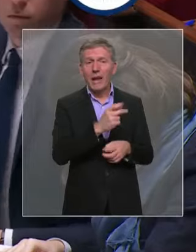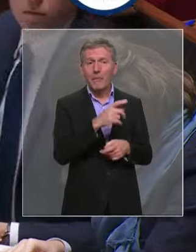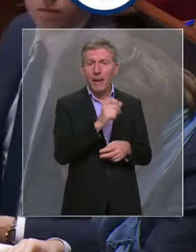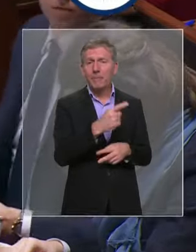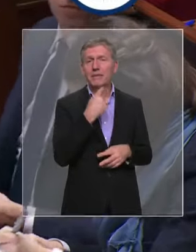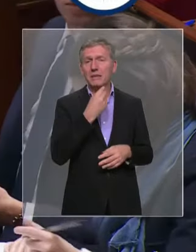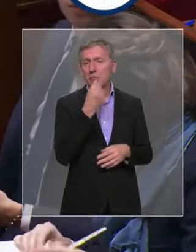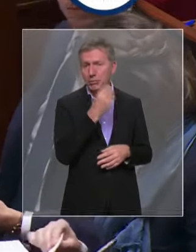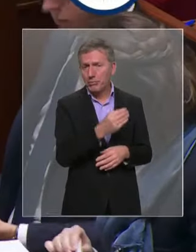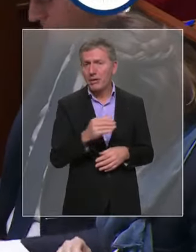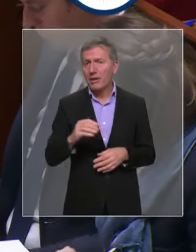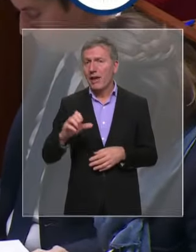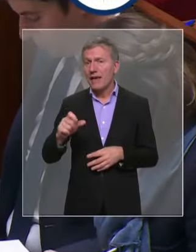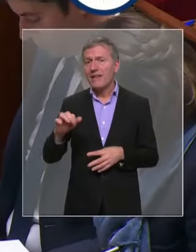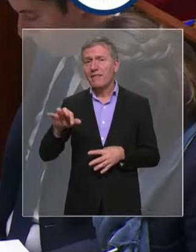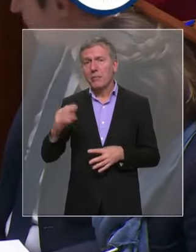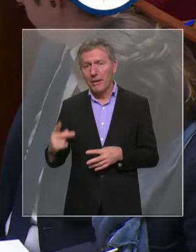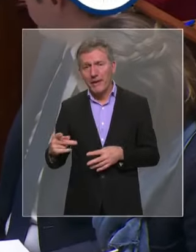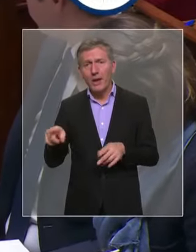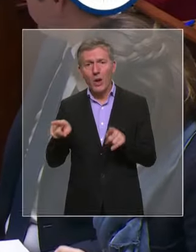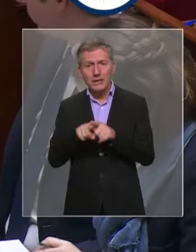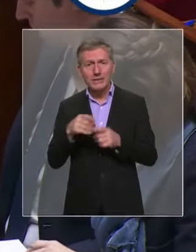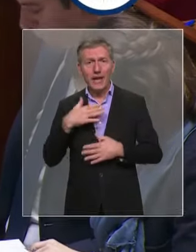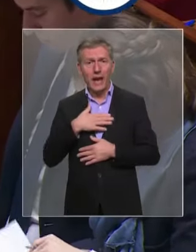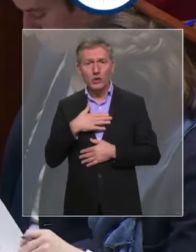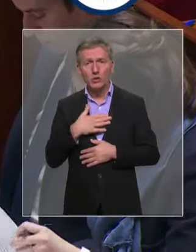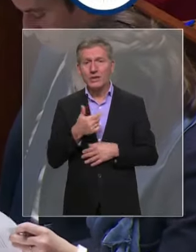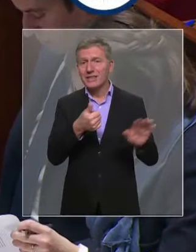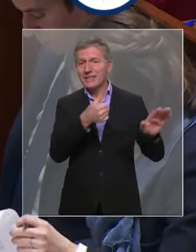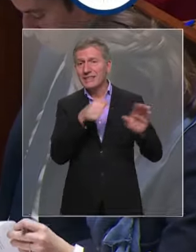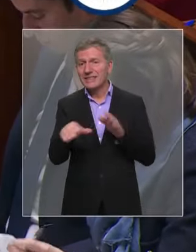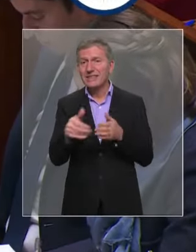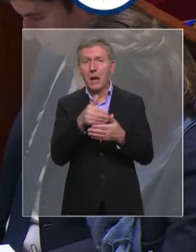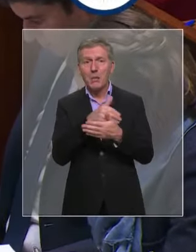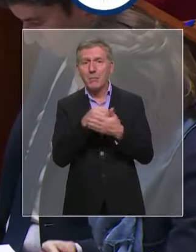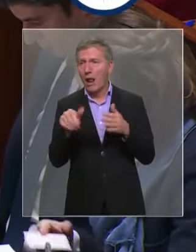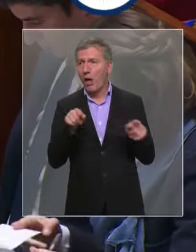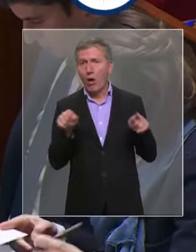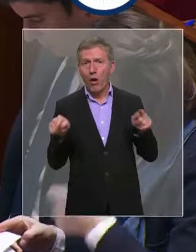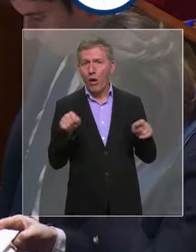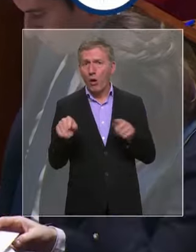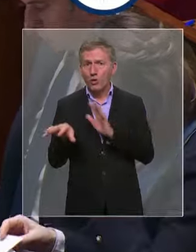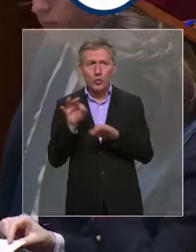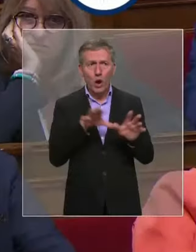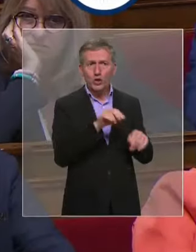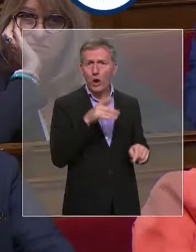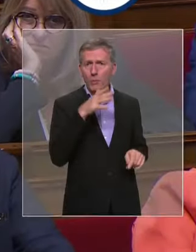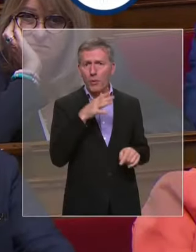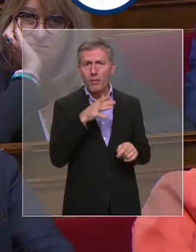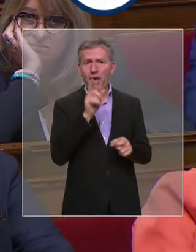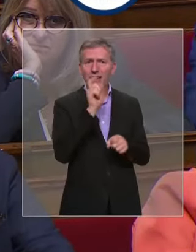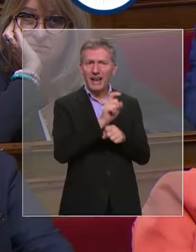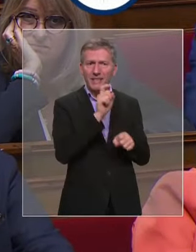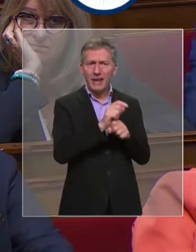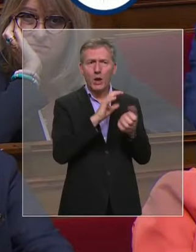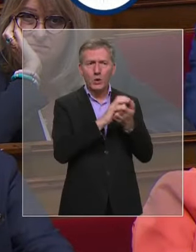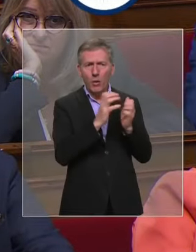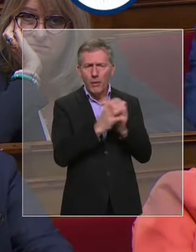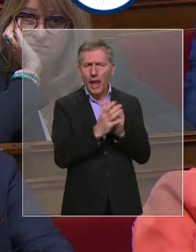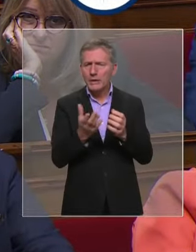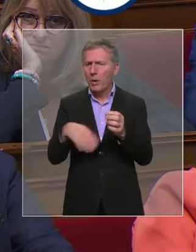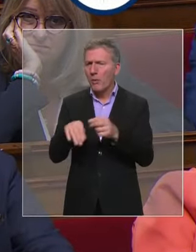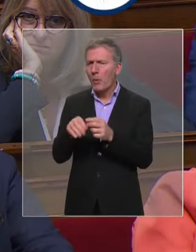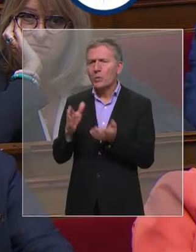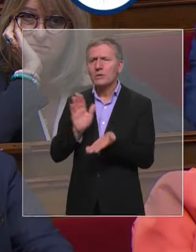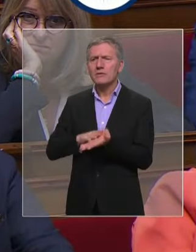FFB s'est réjouie, les moyens augmentent de 600 millions d'euros. Choisissez votre camp, vous ne pouvez pas à la fois dénoncer la complexité et ne